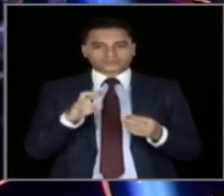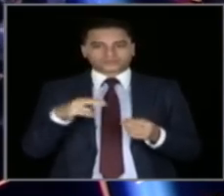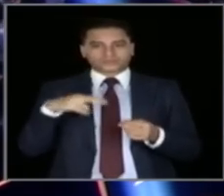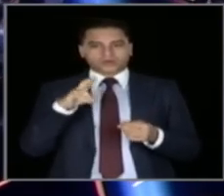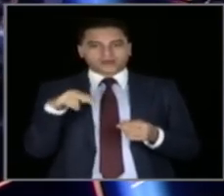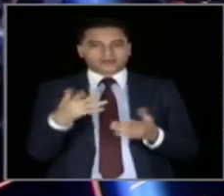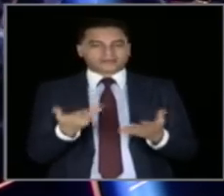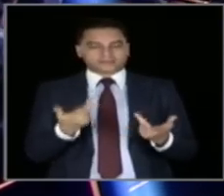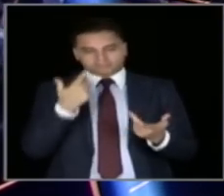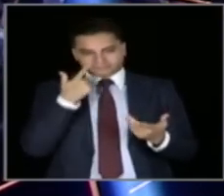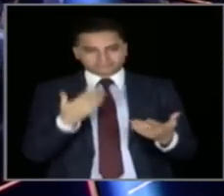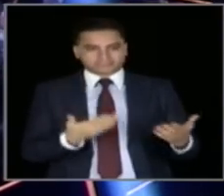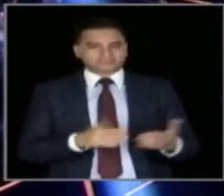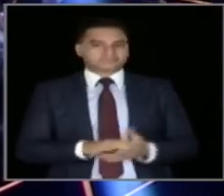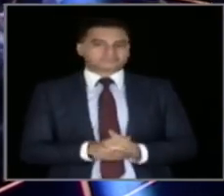السؤال ايه.